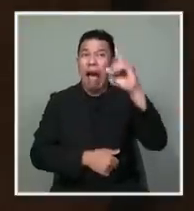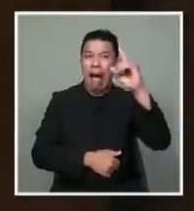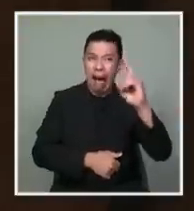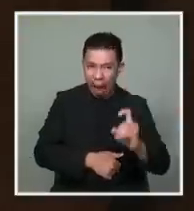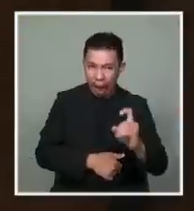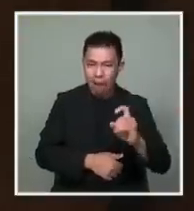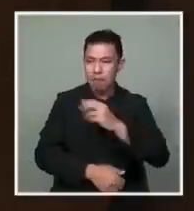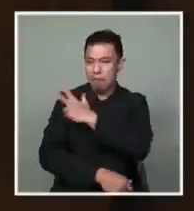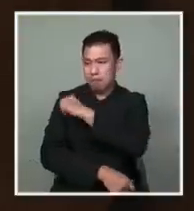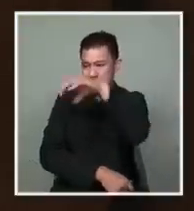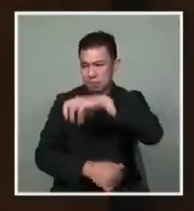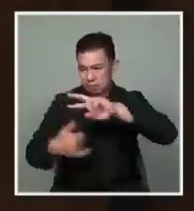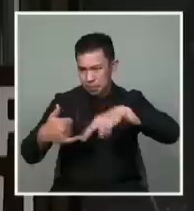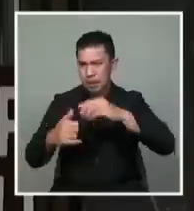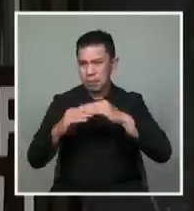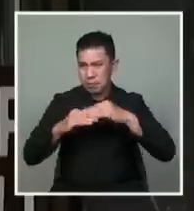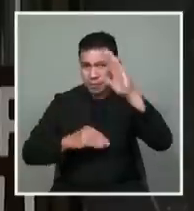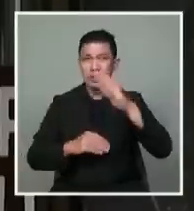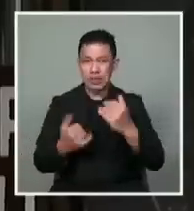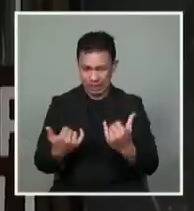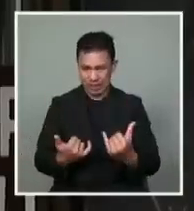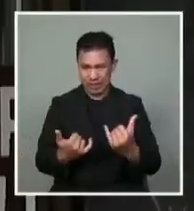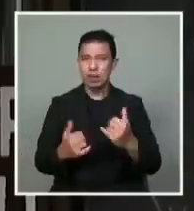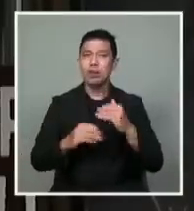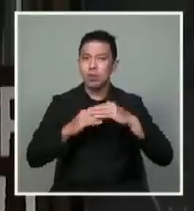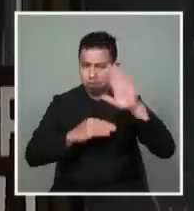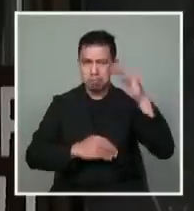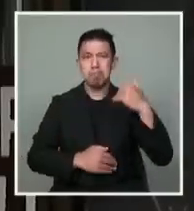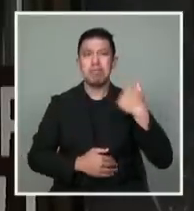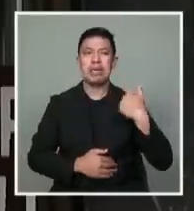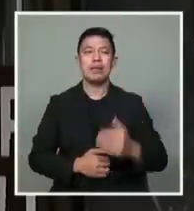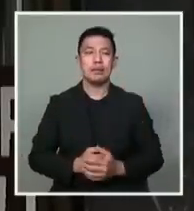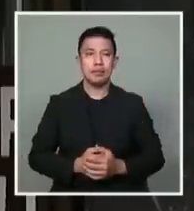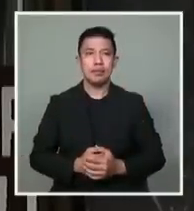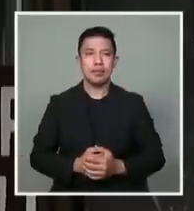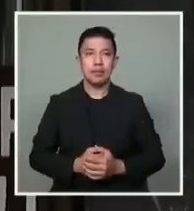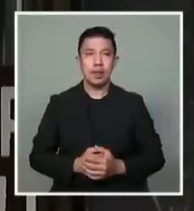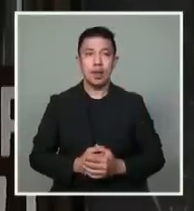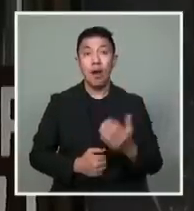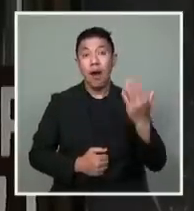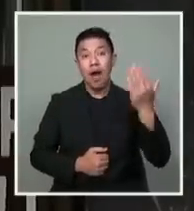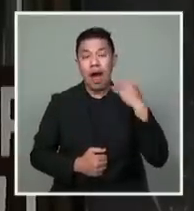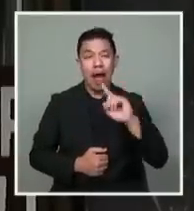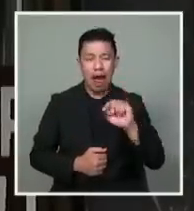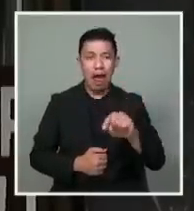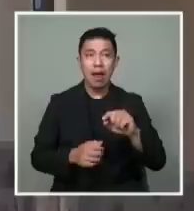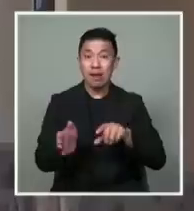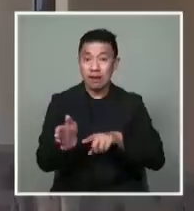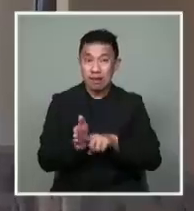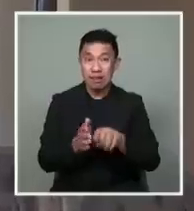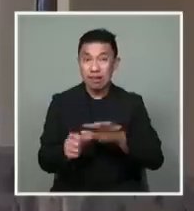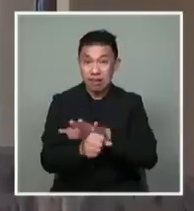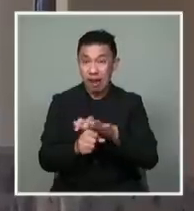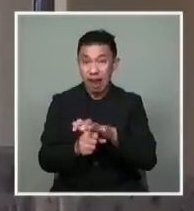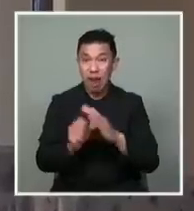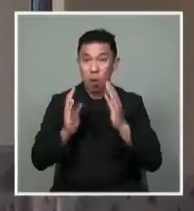รักษาตัวในโรงพยาบาลพุ่งสูงอาจจะมากกว่าช่วงเวลานี้ของ Thanksgiving ด้วยซ้ำค่ะขณะที่ก่อนนี้โควิด-19 ก็ได้คร่าชีวิตคนอเมริกันไ